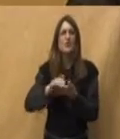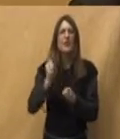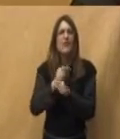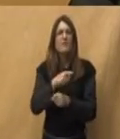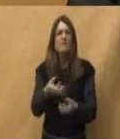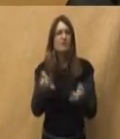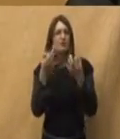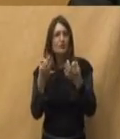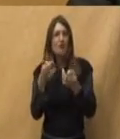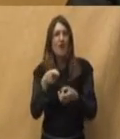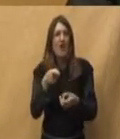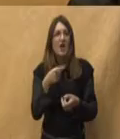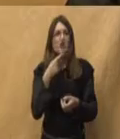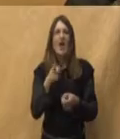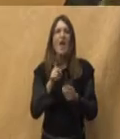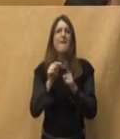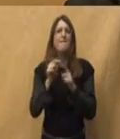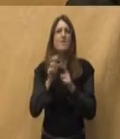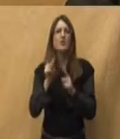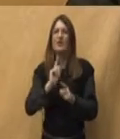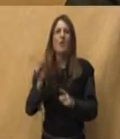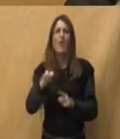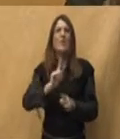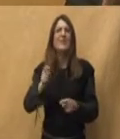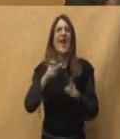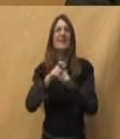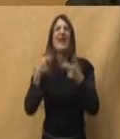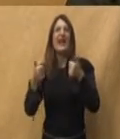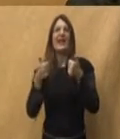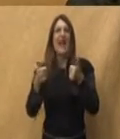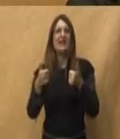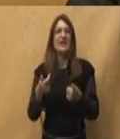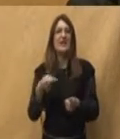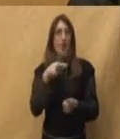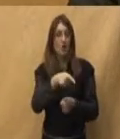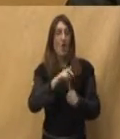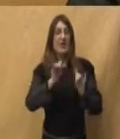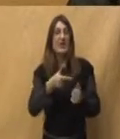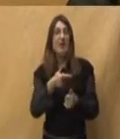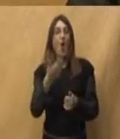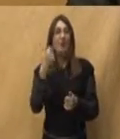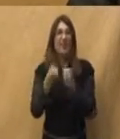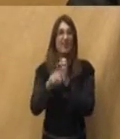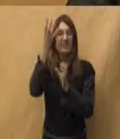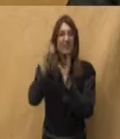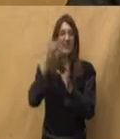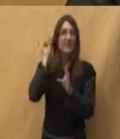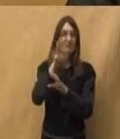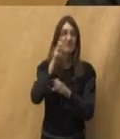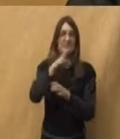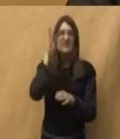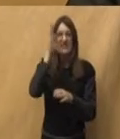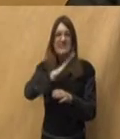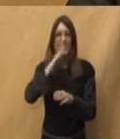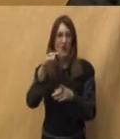delikatesa, pa mnogi i danas rabe izraz delikatesa. Ne, pršut nije delikatesa. Kako može biti delikatesa? Proizvod koji je odimljen, pa se crni od dima, a